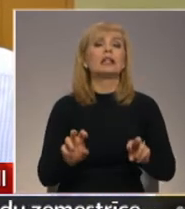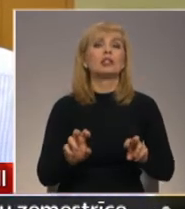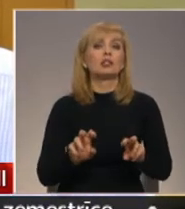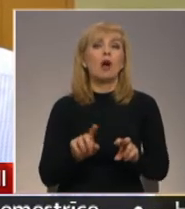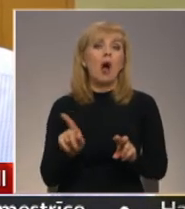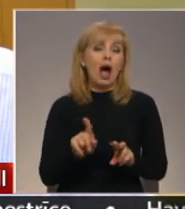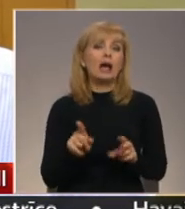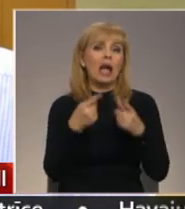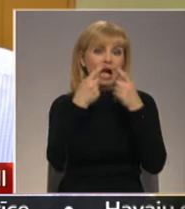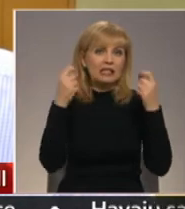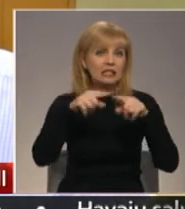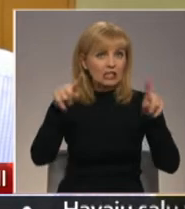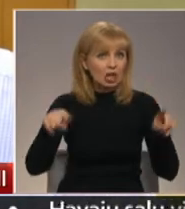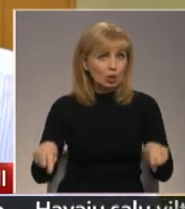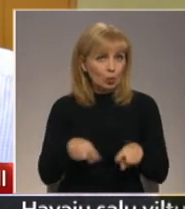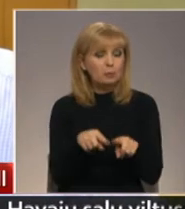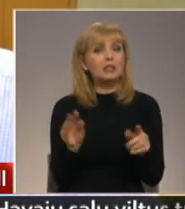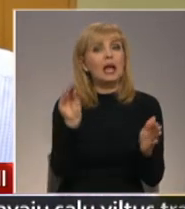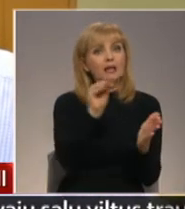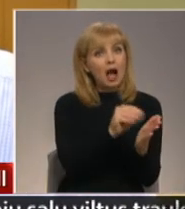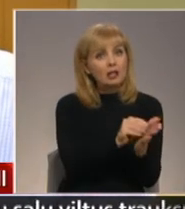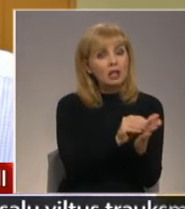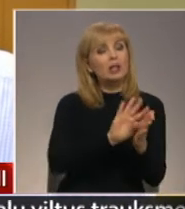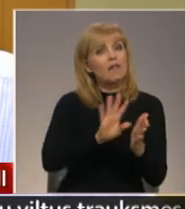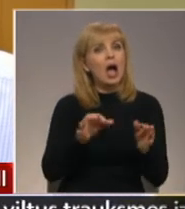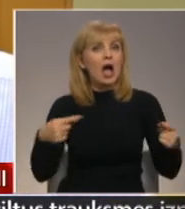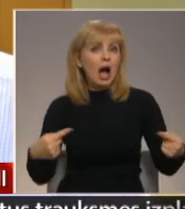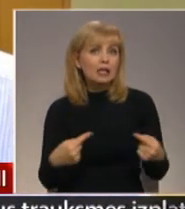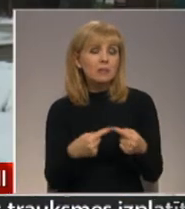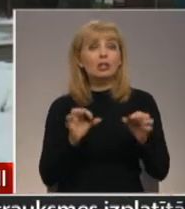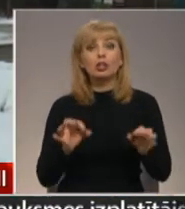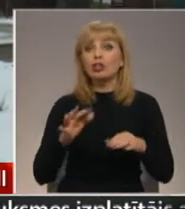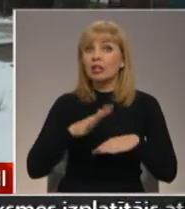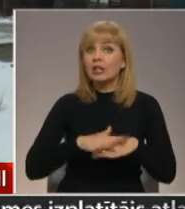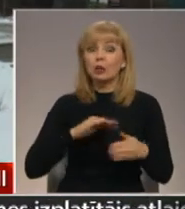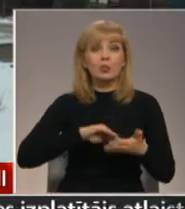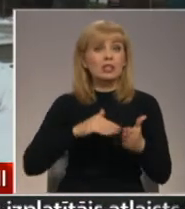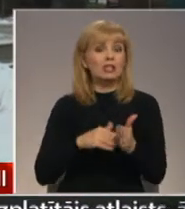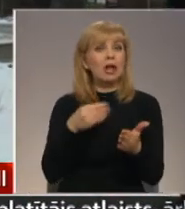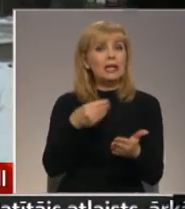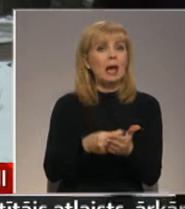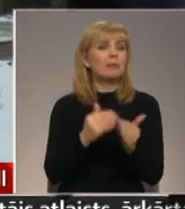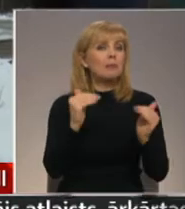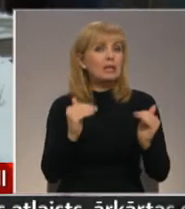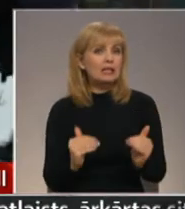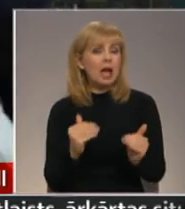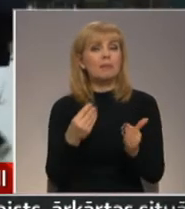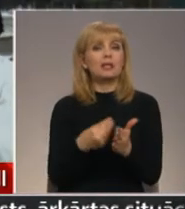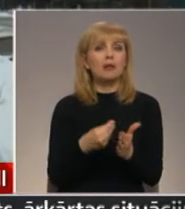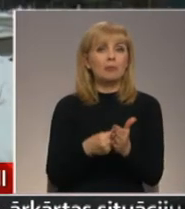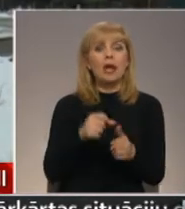un atzinumā bija jāieraksta arī, vai atbilst tirgus situācijai. Iepirkumā zemākās cenas piedāvājums